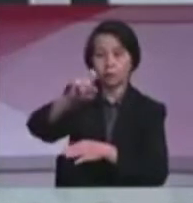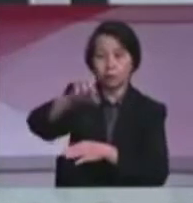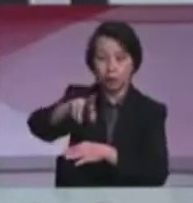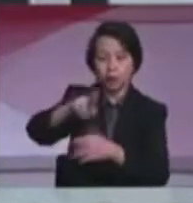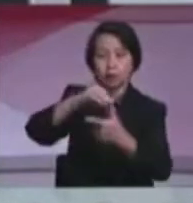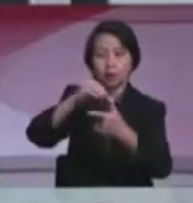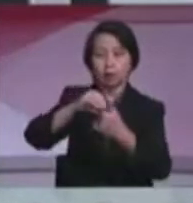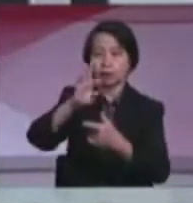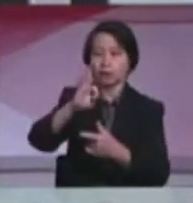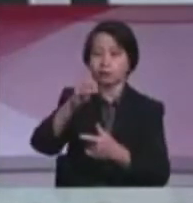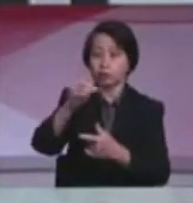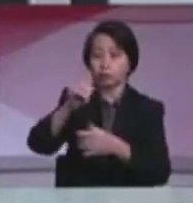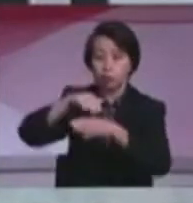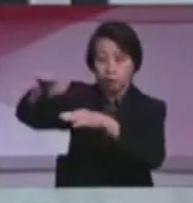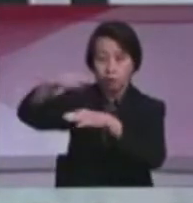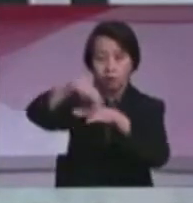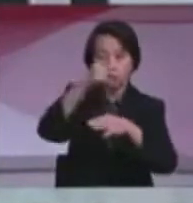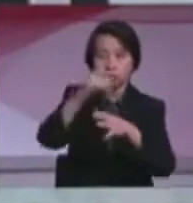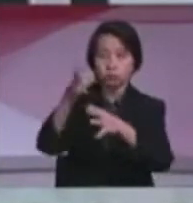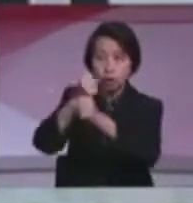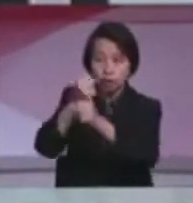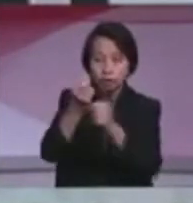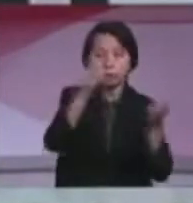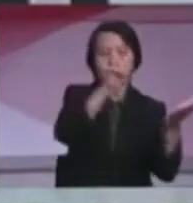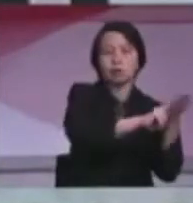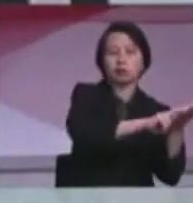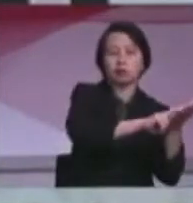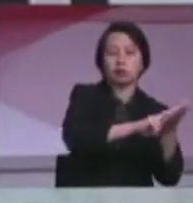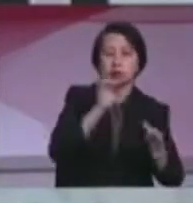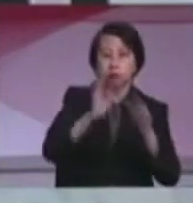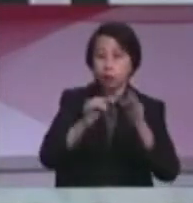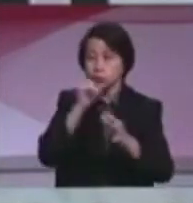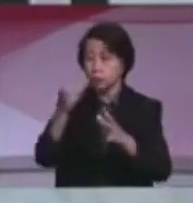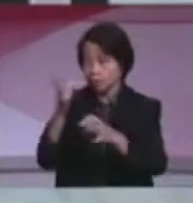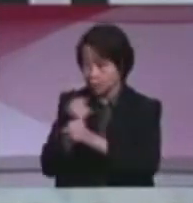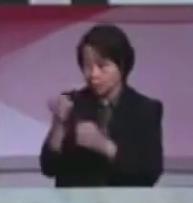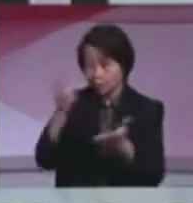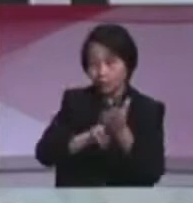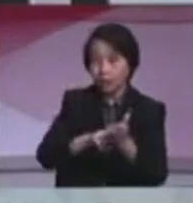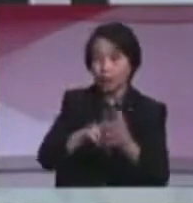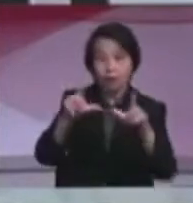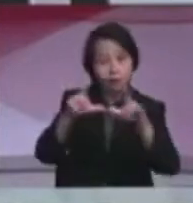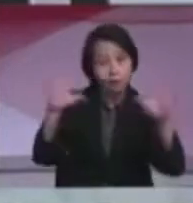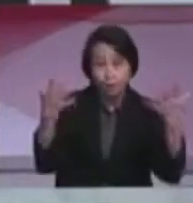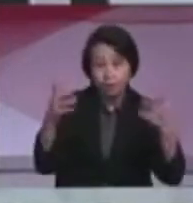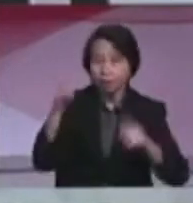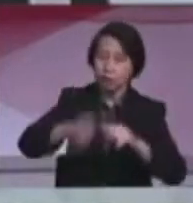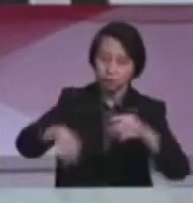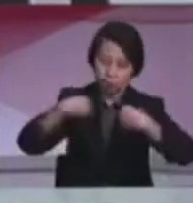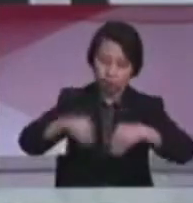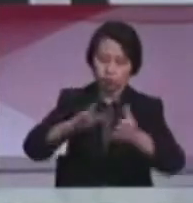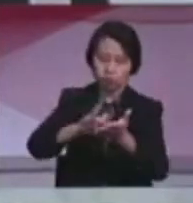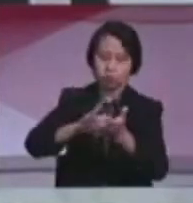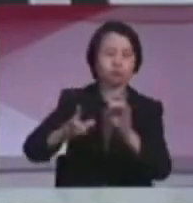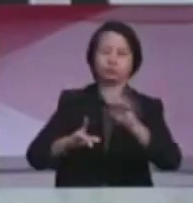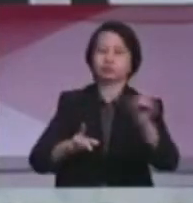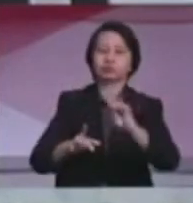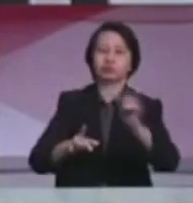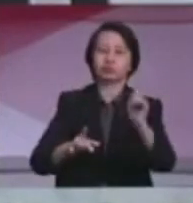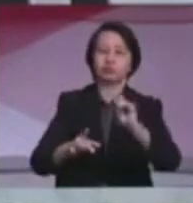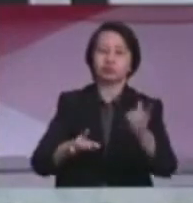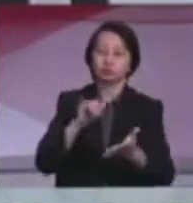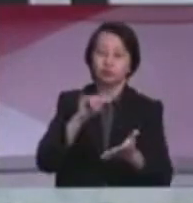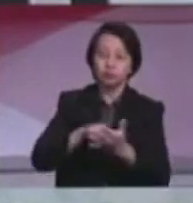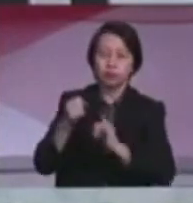FDA untuk dapatkan pendaftaran vaksin tersebut. Selagi tak dapat pendaftaran, tak ada lesen, tak boleh jual vaksin tersebut. Jadi